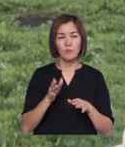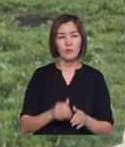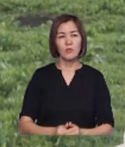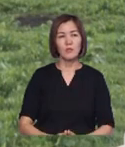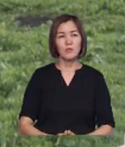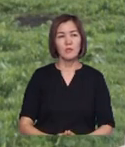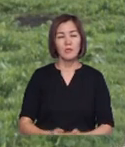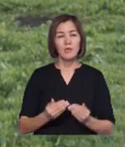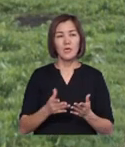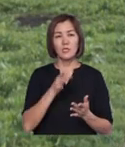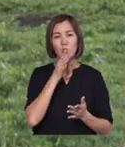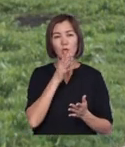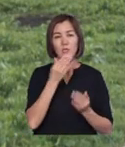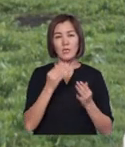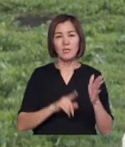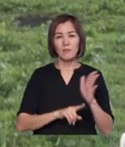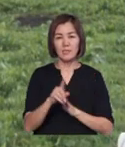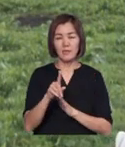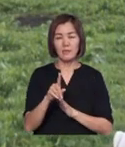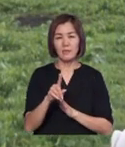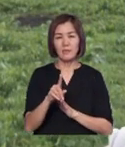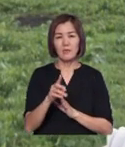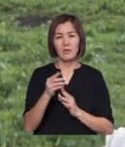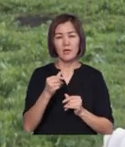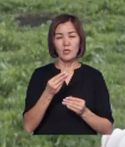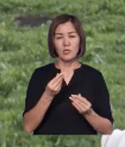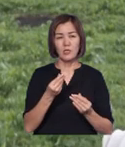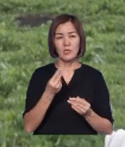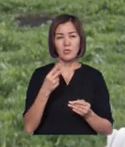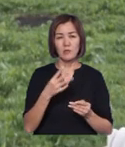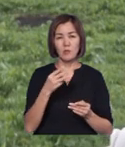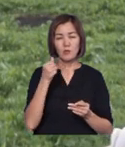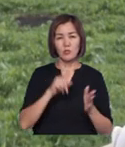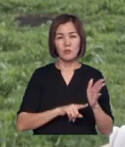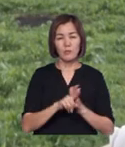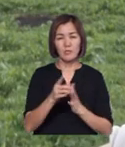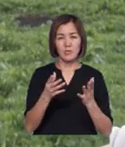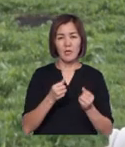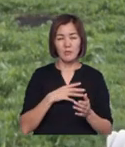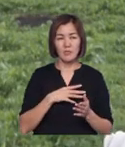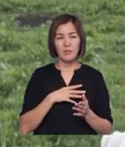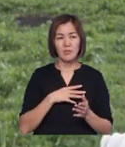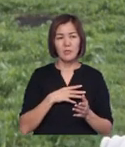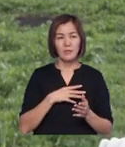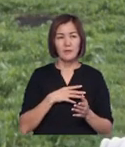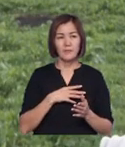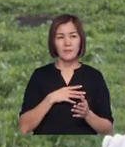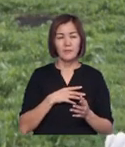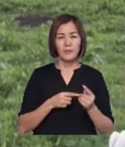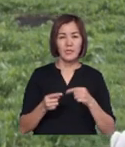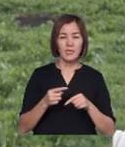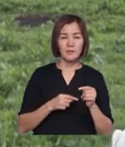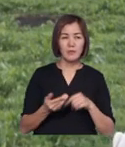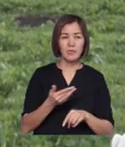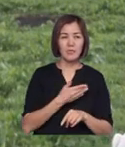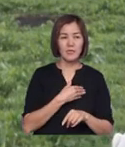уақытта. Қазір уақытта енді жұмыстарын бастап жатыр, қаражаттарын осы 24 жылдың басында алды. Өз жаңағы жеке кәсіпкер айта